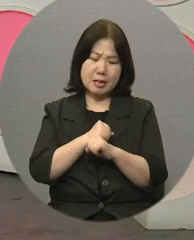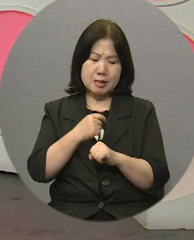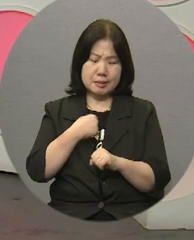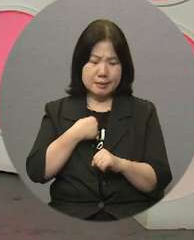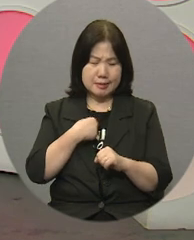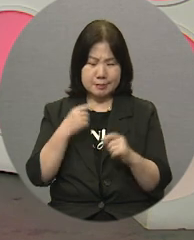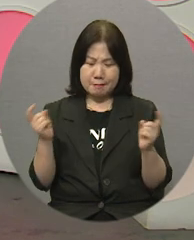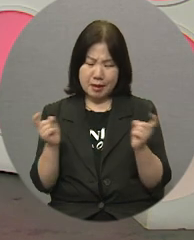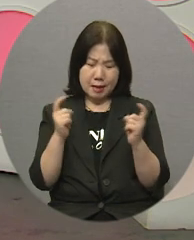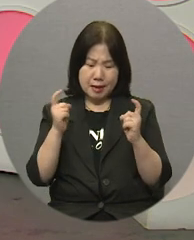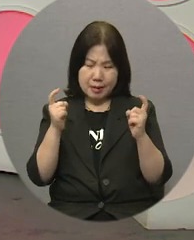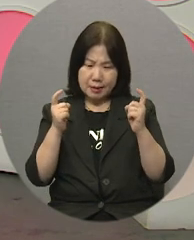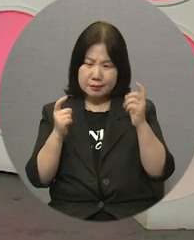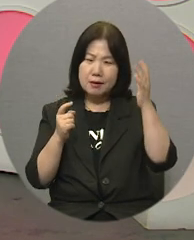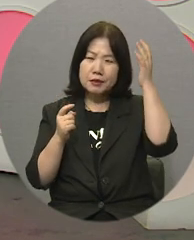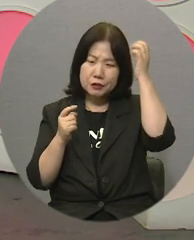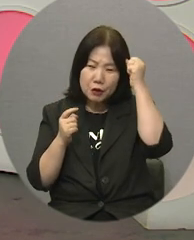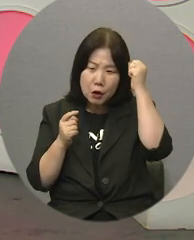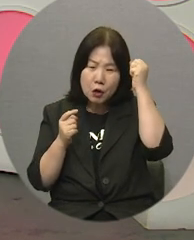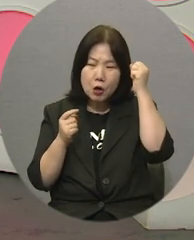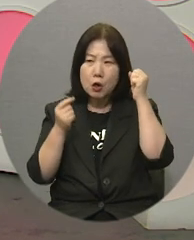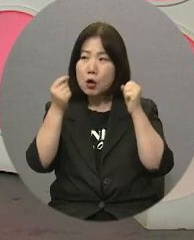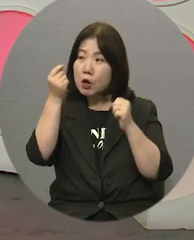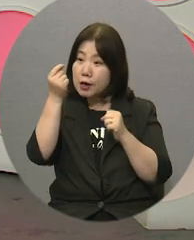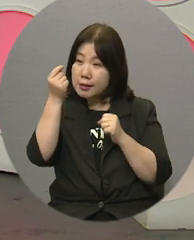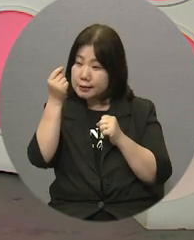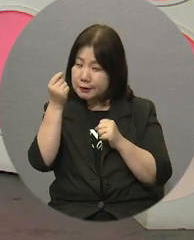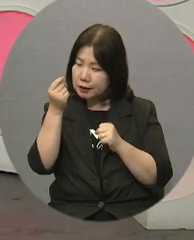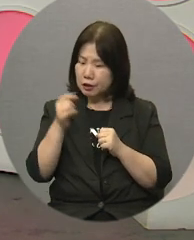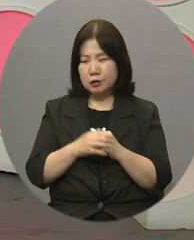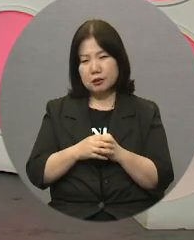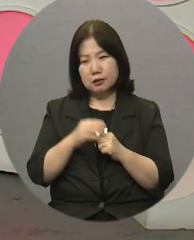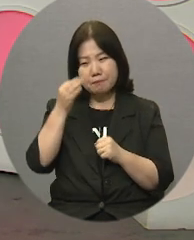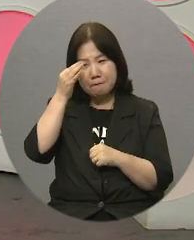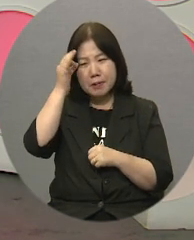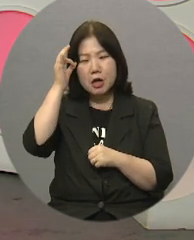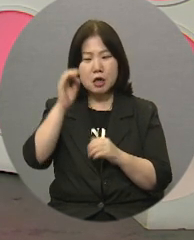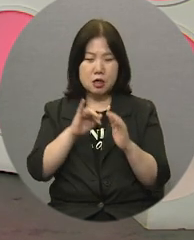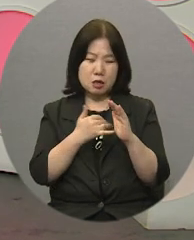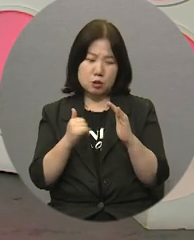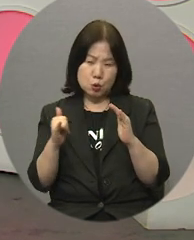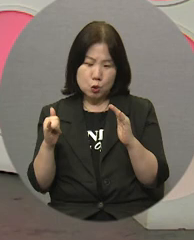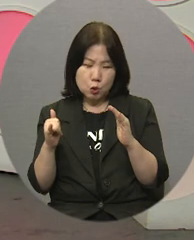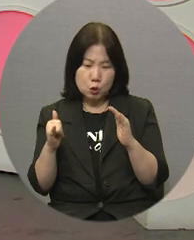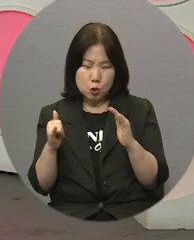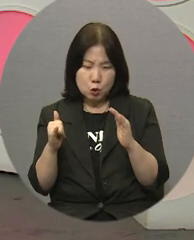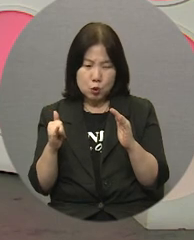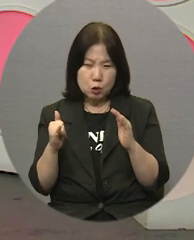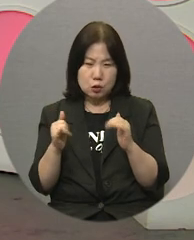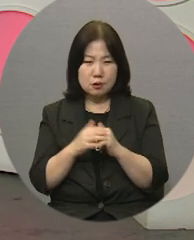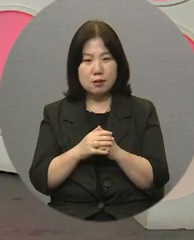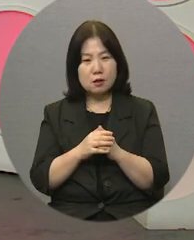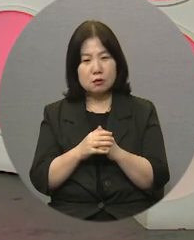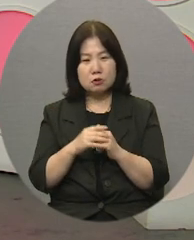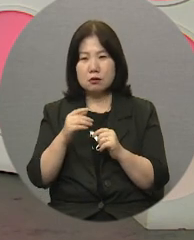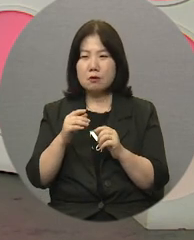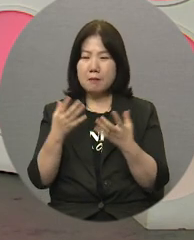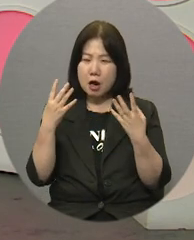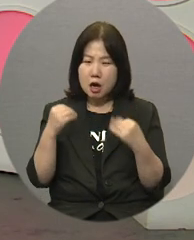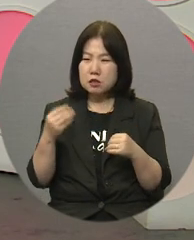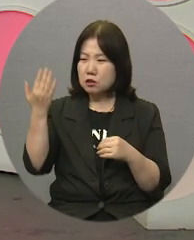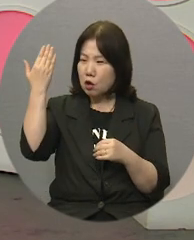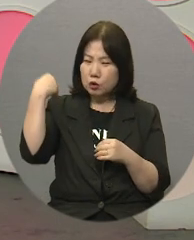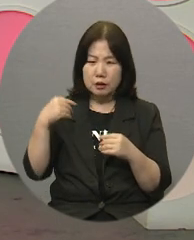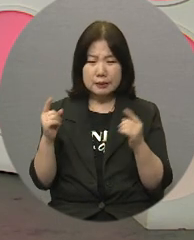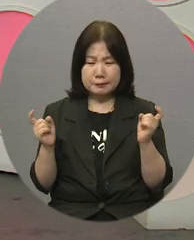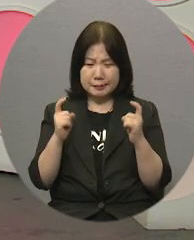기억도 그러니까 뭔가 작은 거 하나를 보다 보면 가족들과의 이렇게 많은 이렇게 다툼도